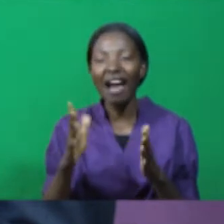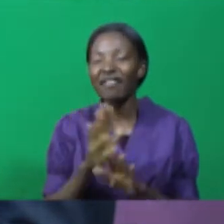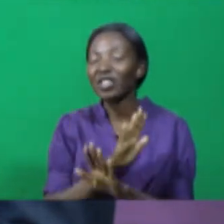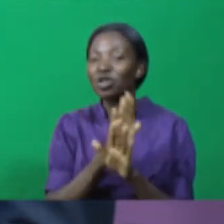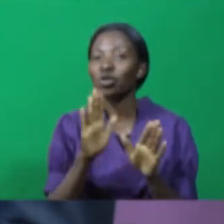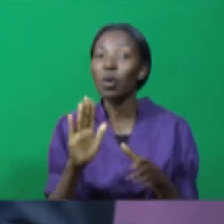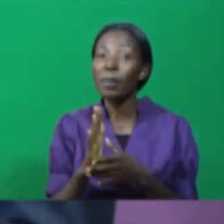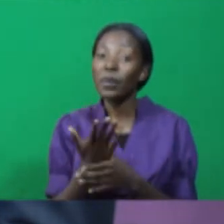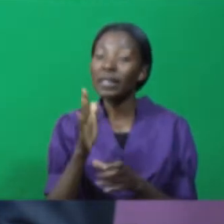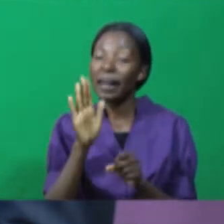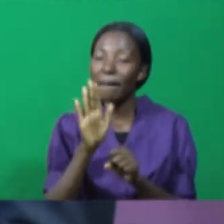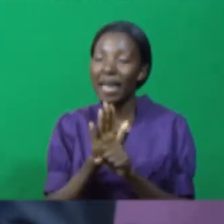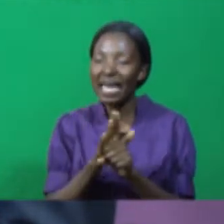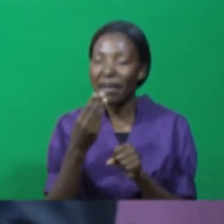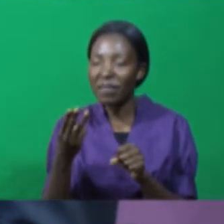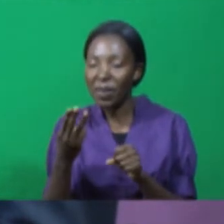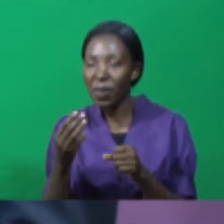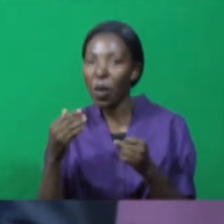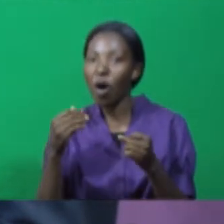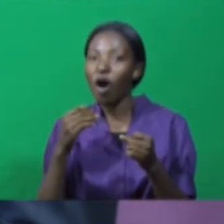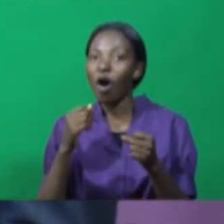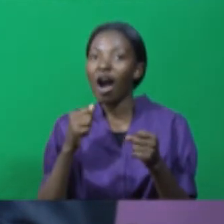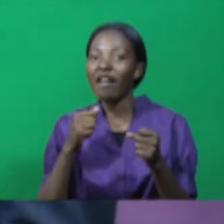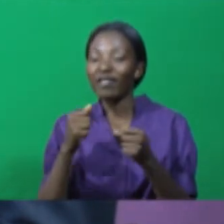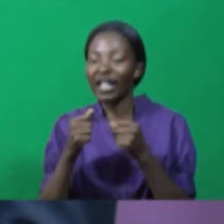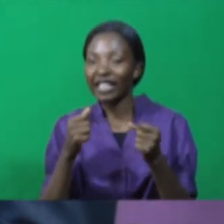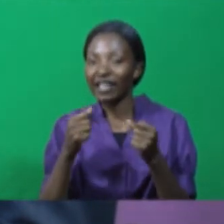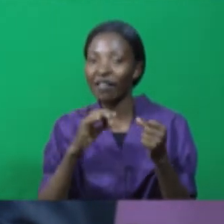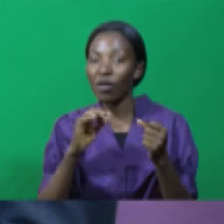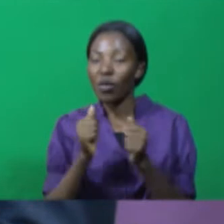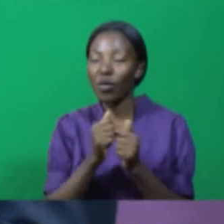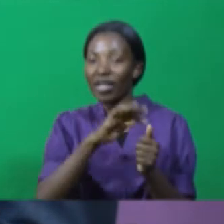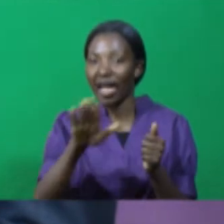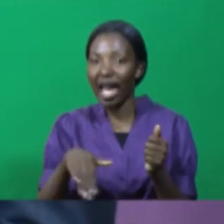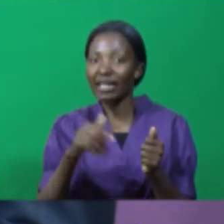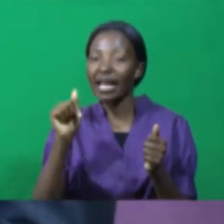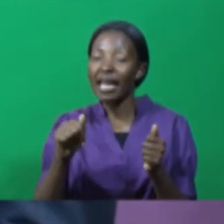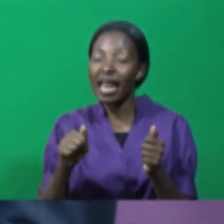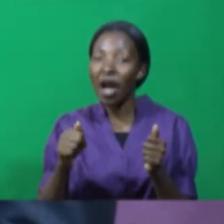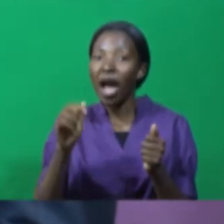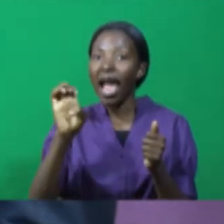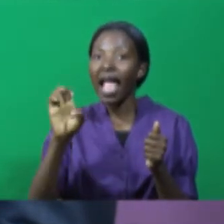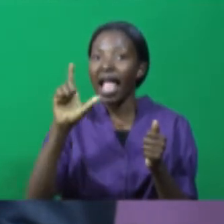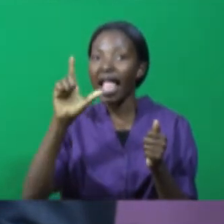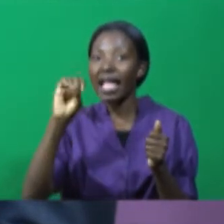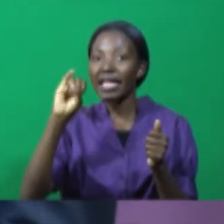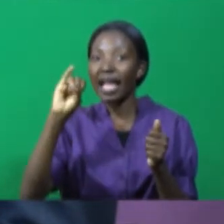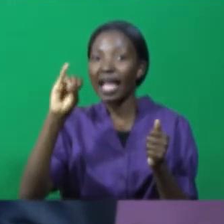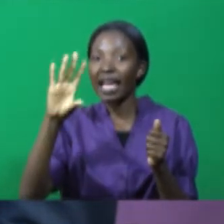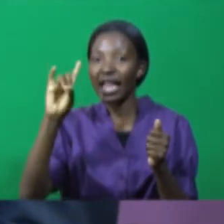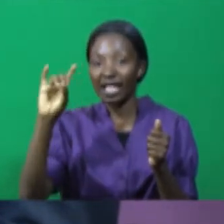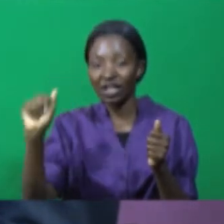kwatiri vanopfuura vari kwavari pakuwanda." Zvino Erisha akanyengetera akati, "Jehovha, svinudzai henyu meso